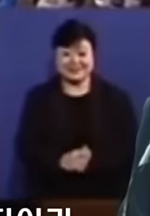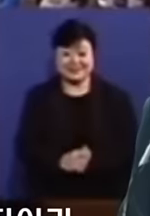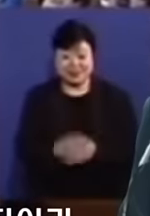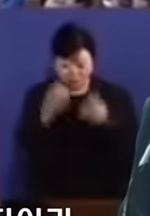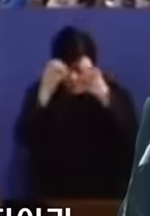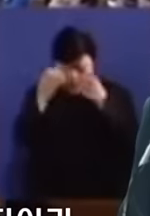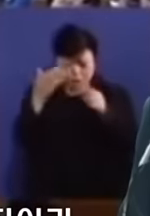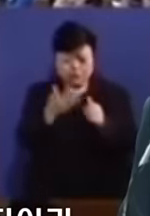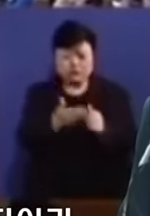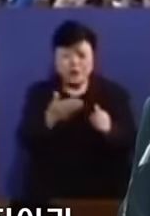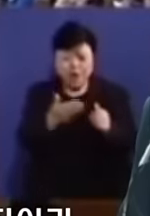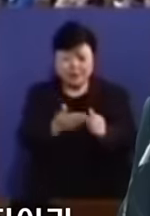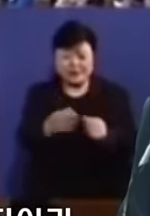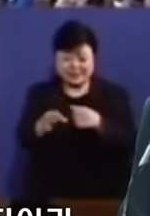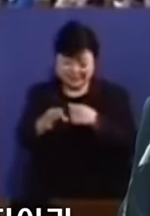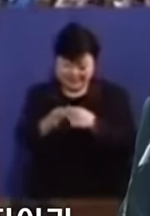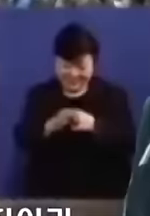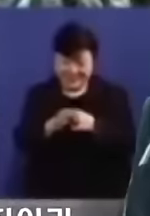고난을 주셔야